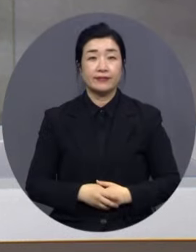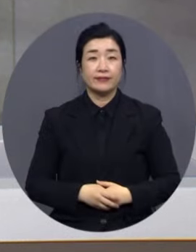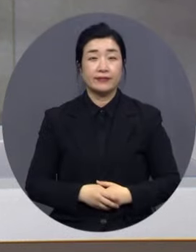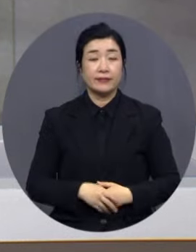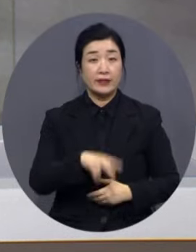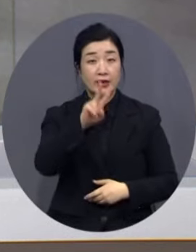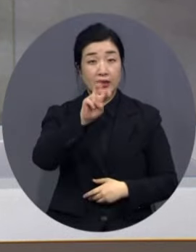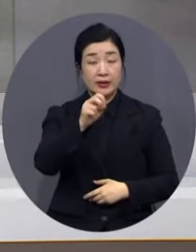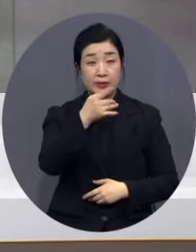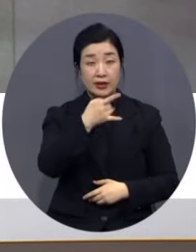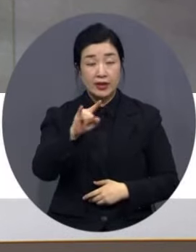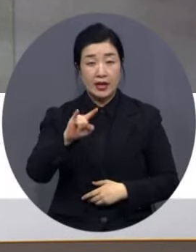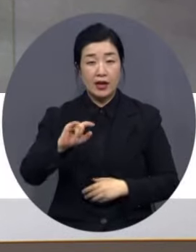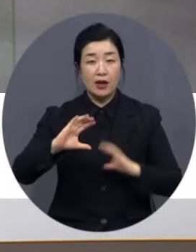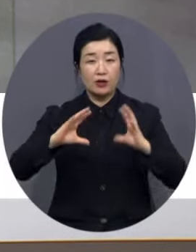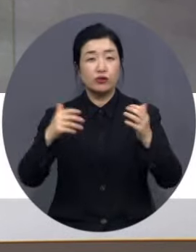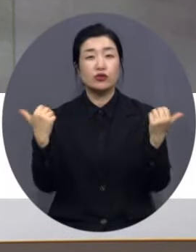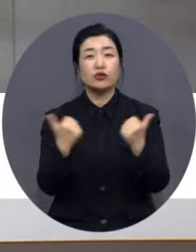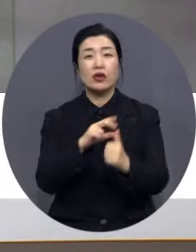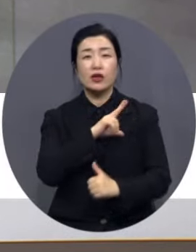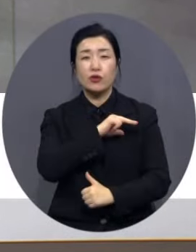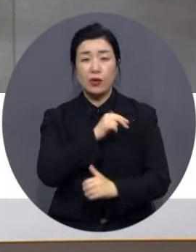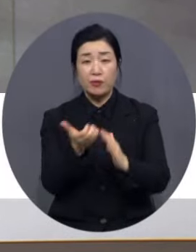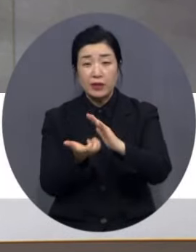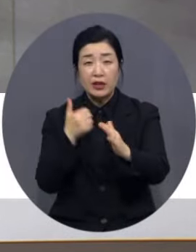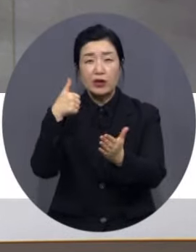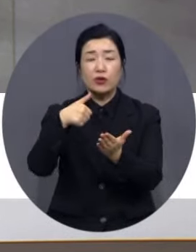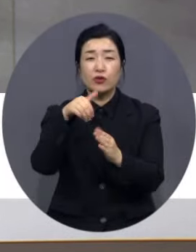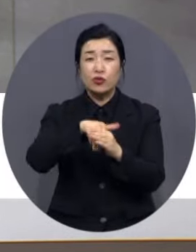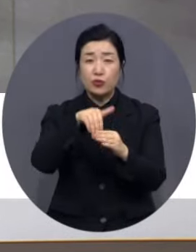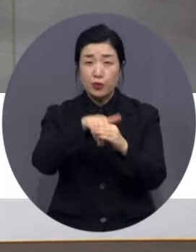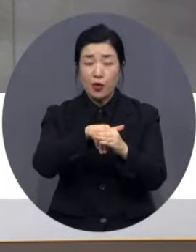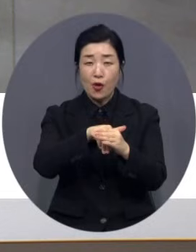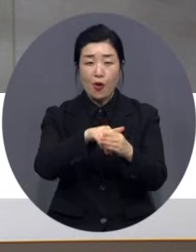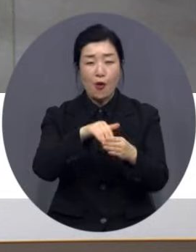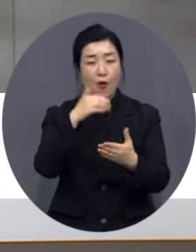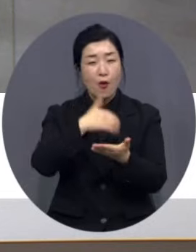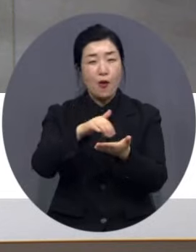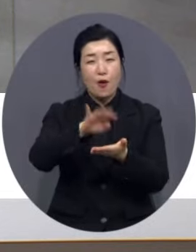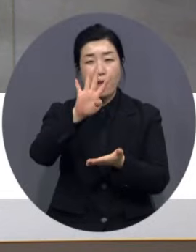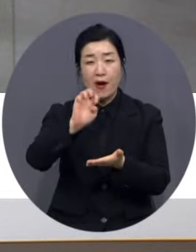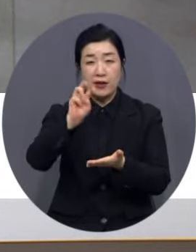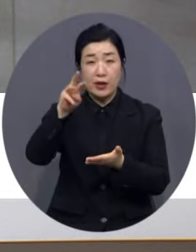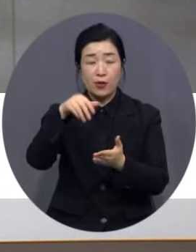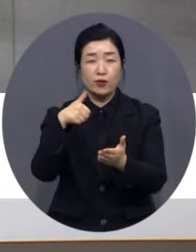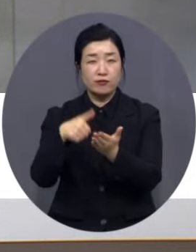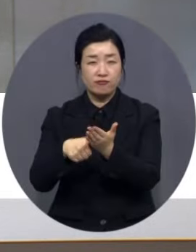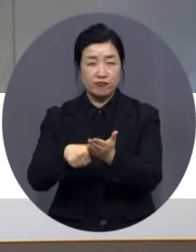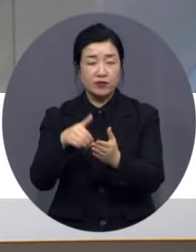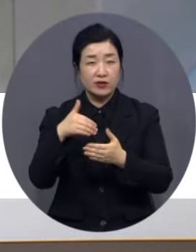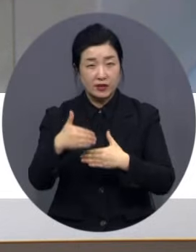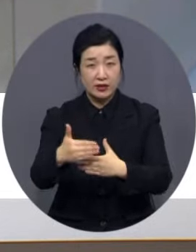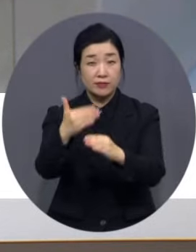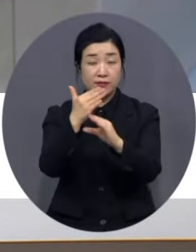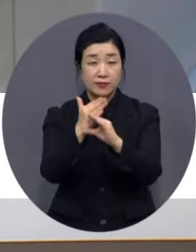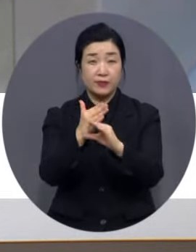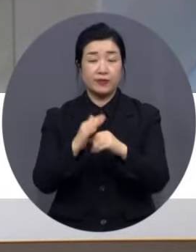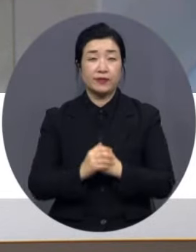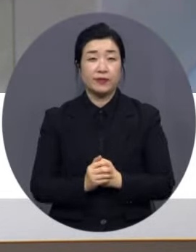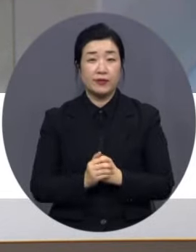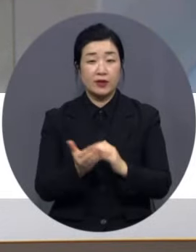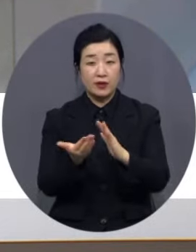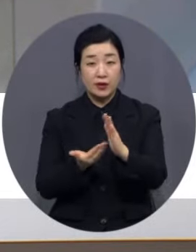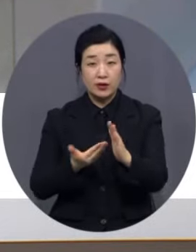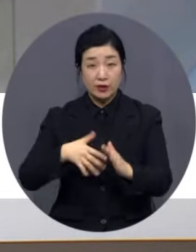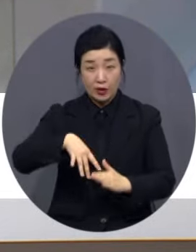제 22대 국회의원을 뽑는 사전 투표가 제주에서도 43곳의 투표소에서 내일까지 진행이 되는데요 사전